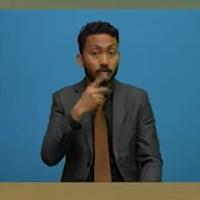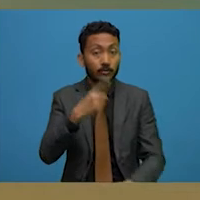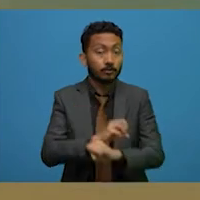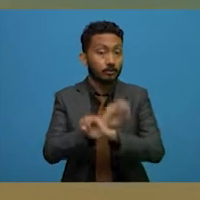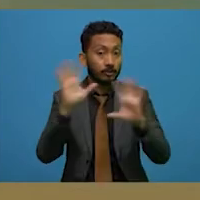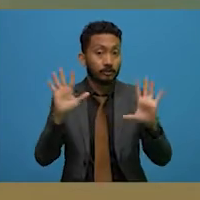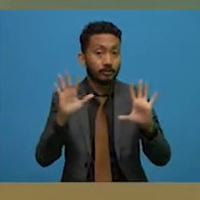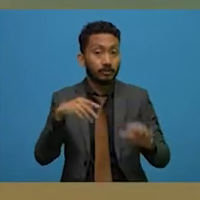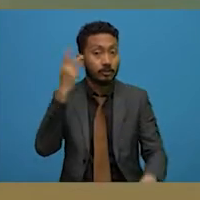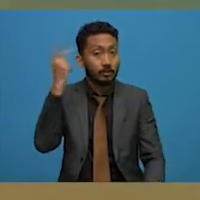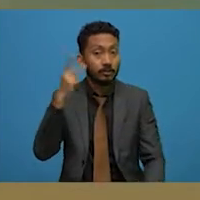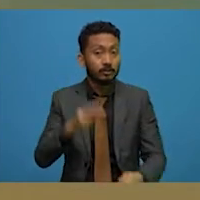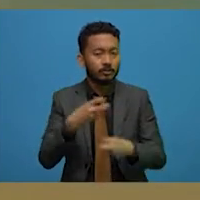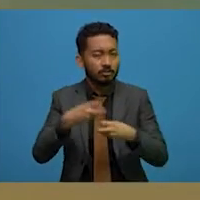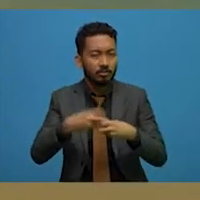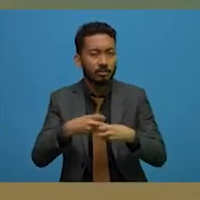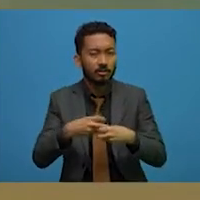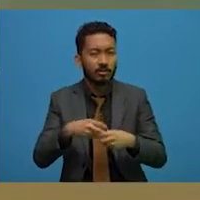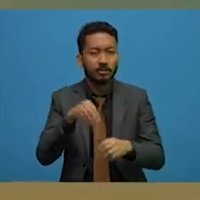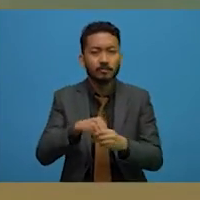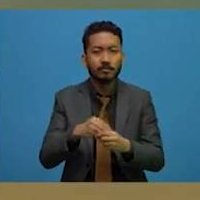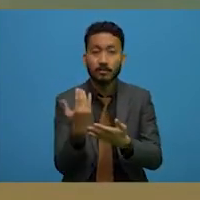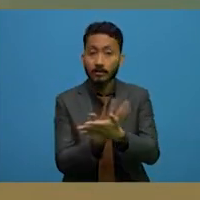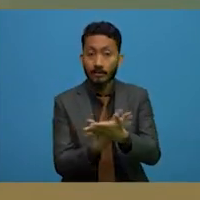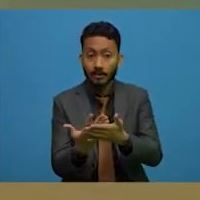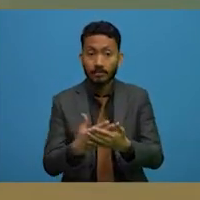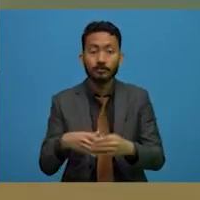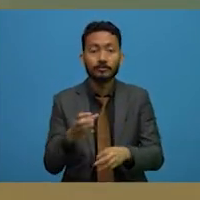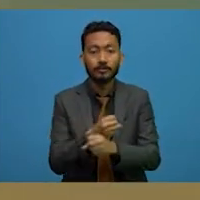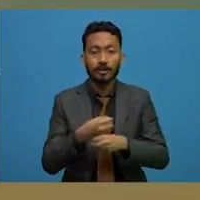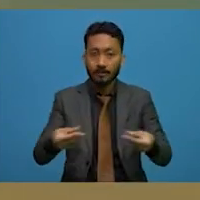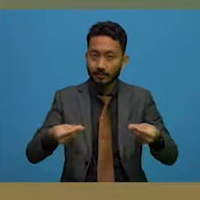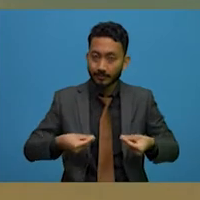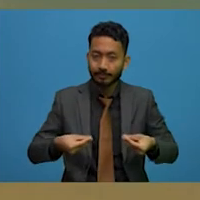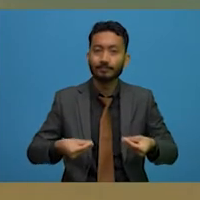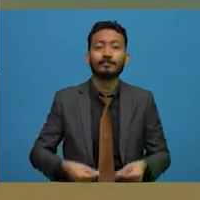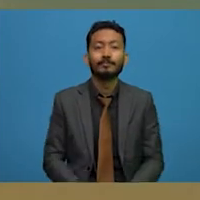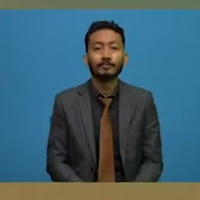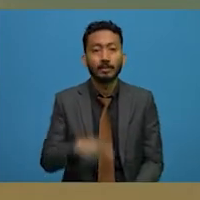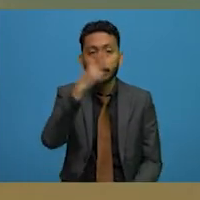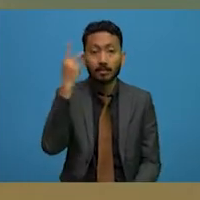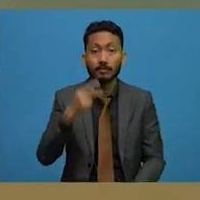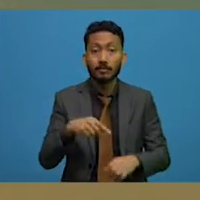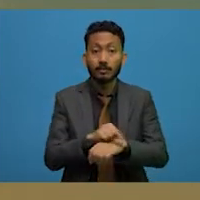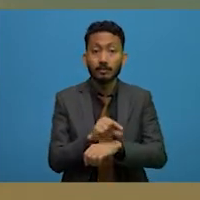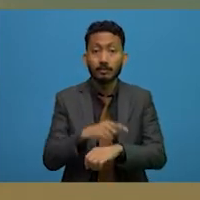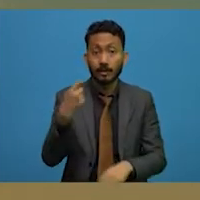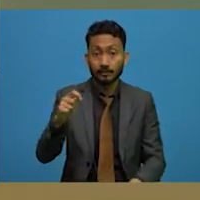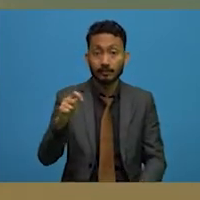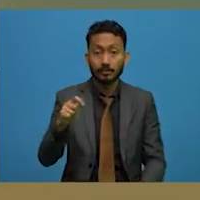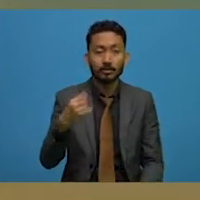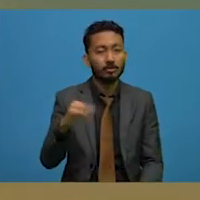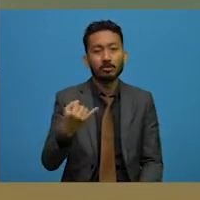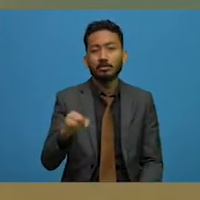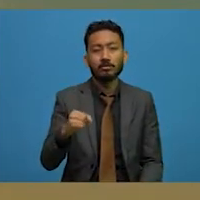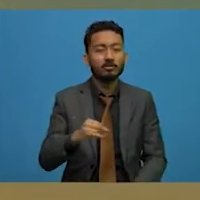sukar dalam persembahan multimedia dapat diterima. Kerana penggunaan teks sahaja tidak mampu